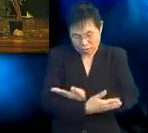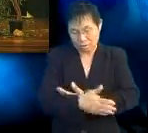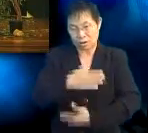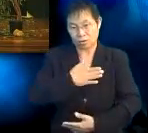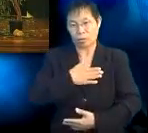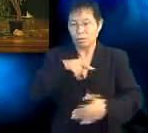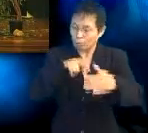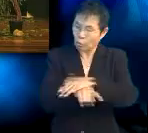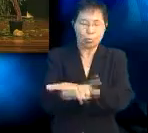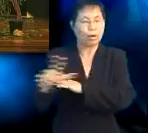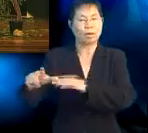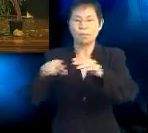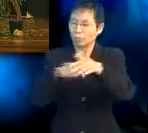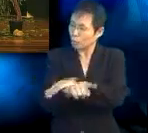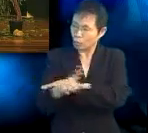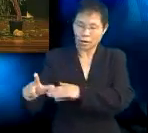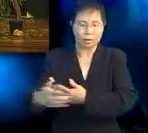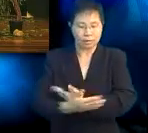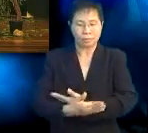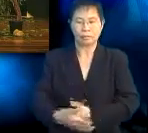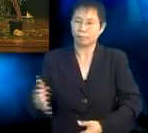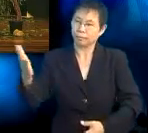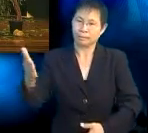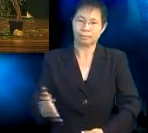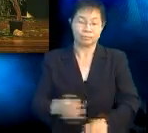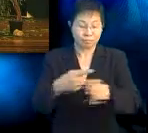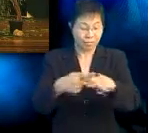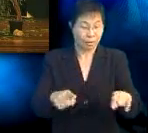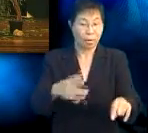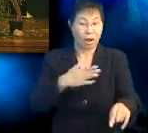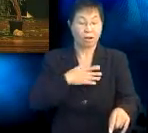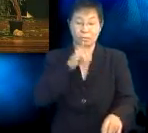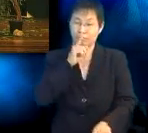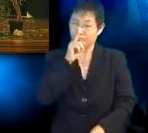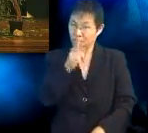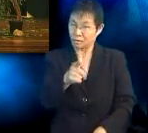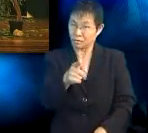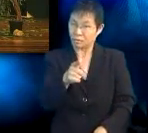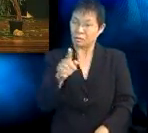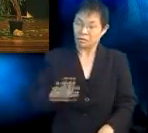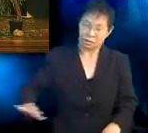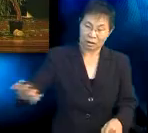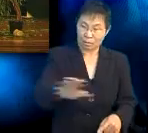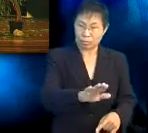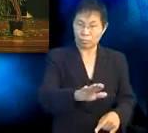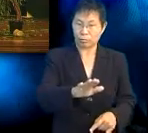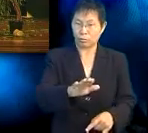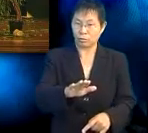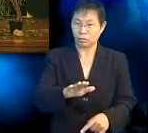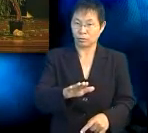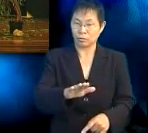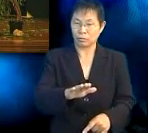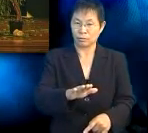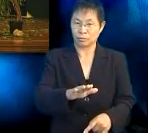Kau bunuhlah! Kau bunuhlah dia! Tapi aku pasti, kamu semua tidak akan dapat membunuh anak aku